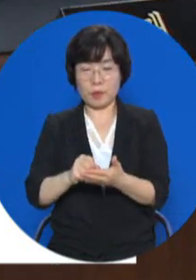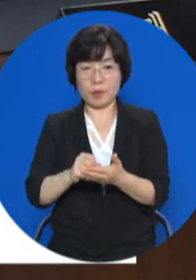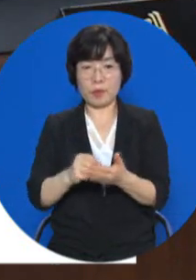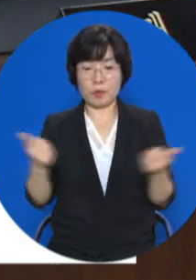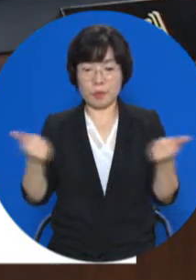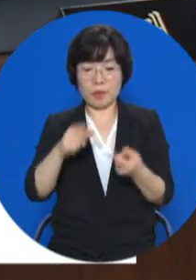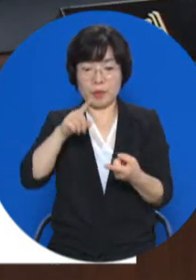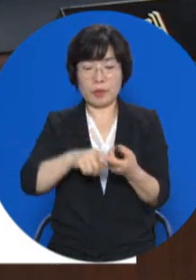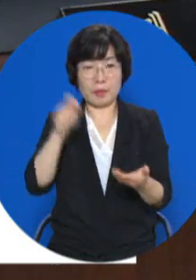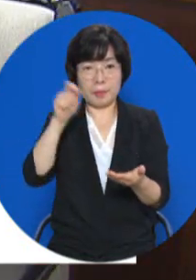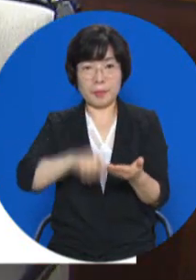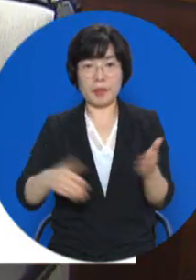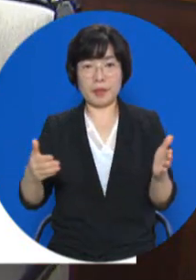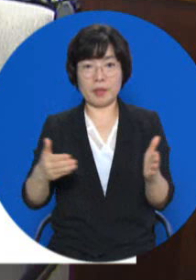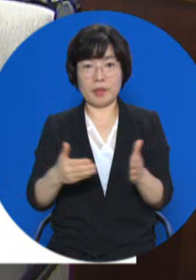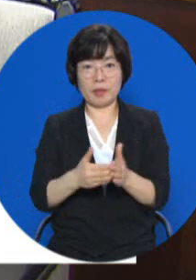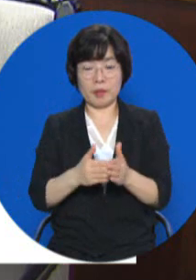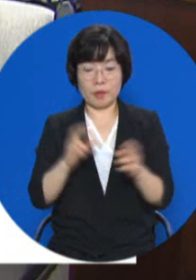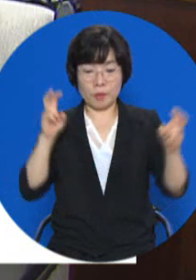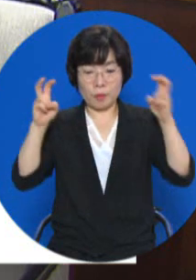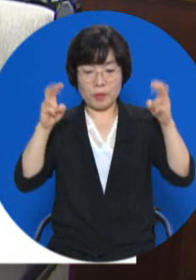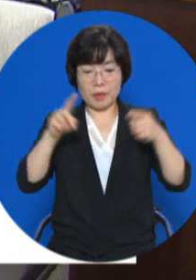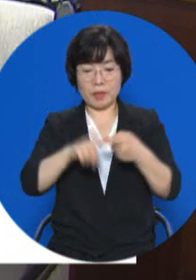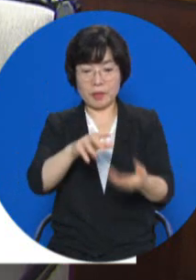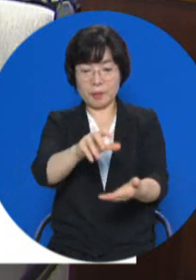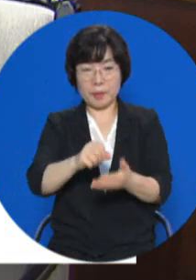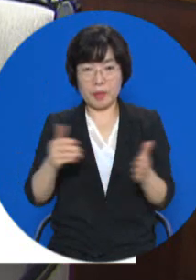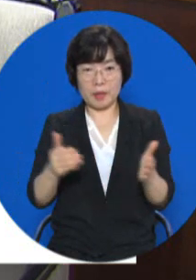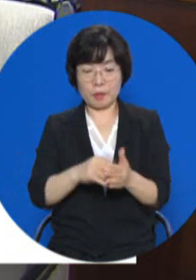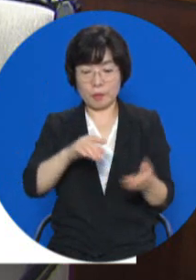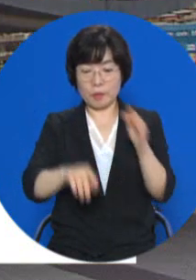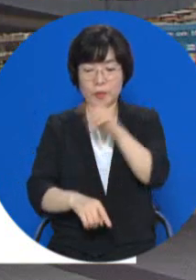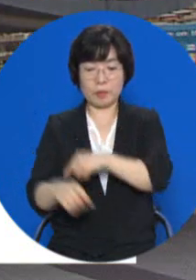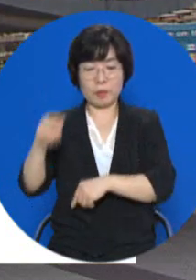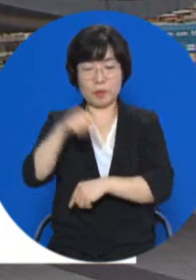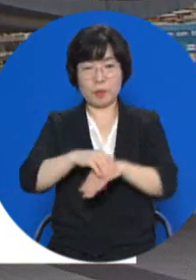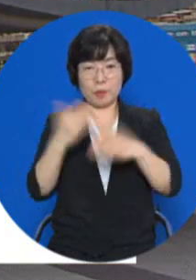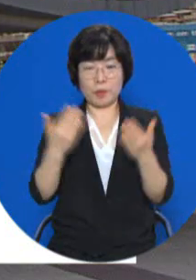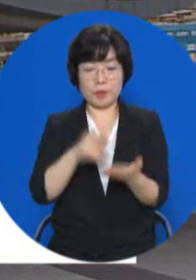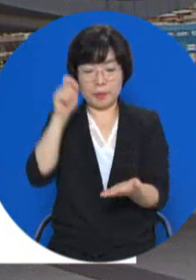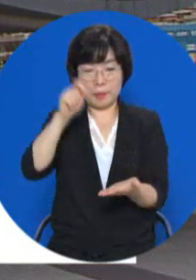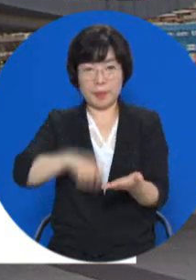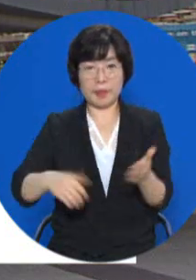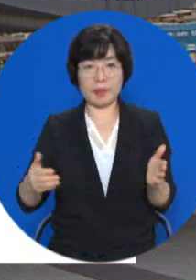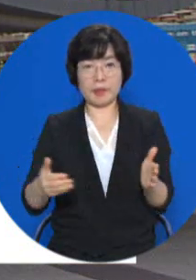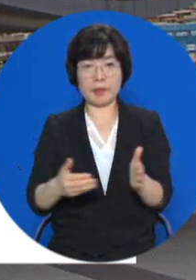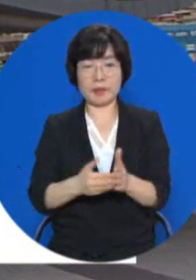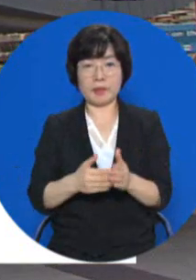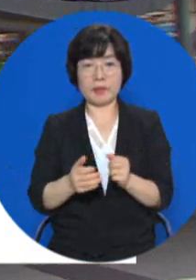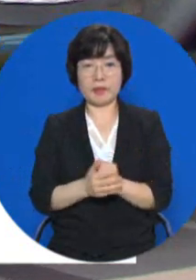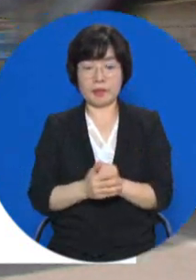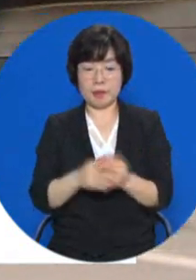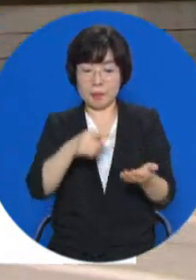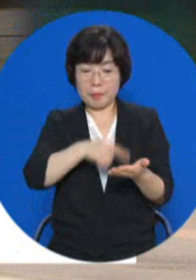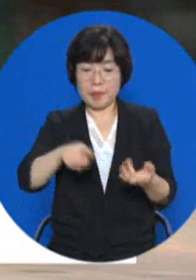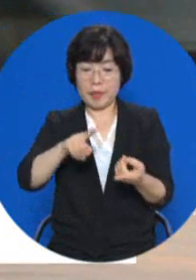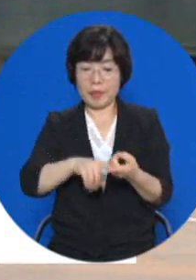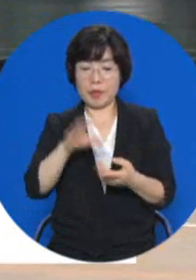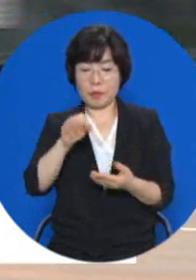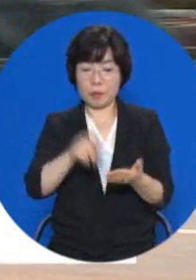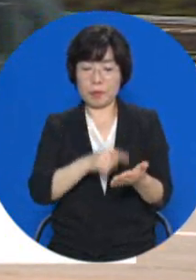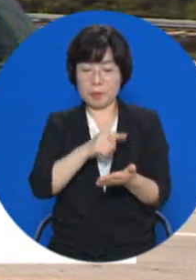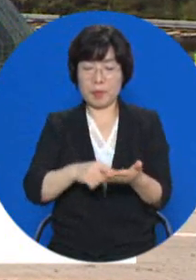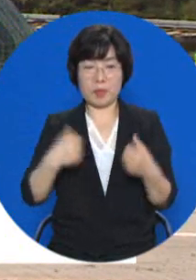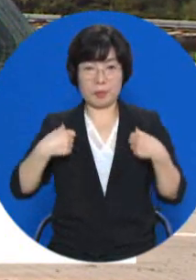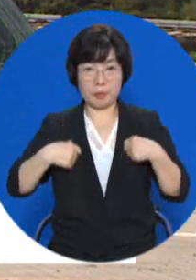따라 대한상사중재원의 중재안이 양측에서 최종 가결됐습니다. 이에 따라 운영업체는 적자에 따른 배상금을 받지